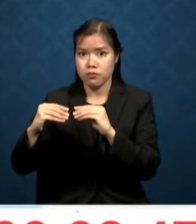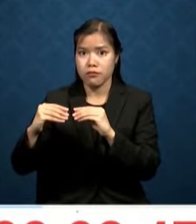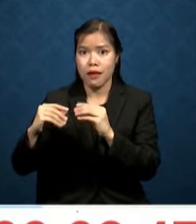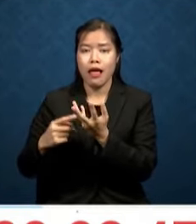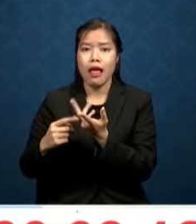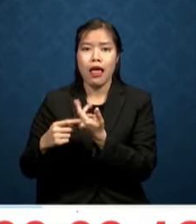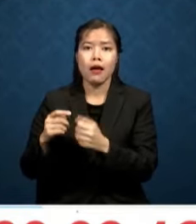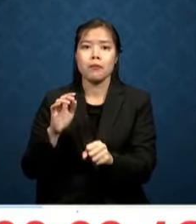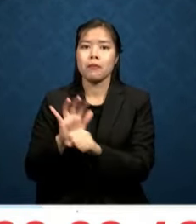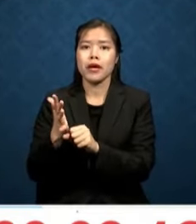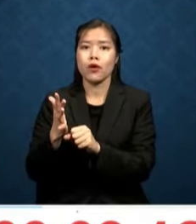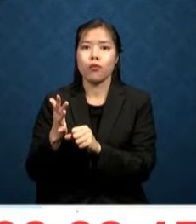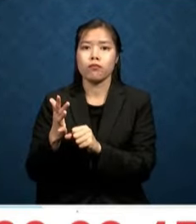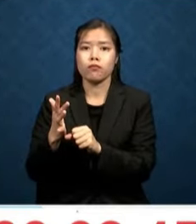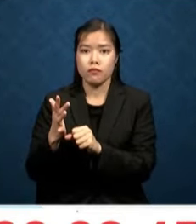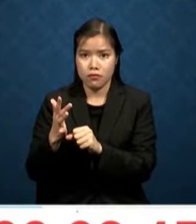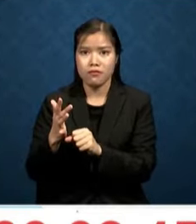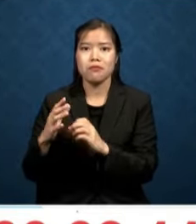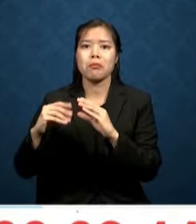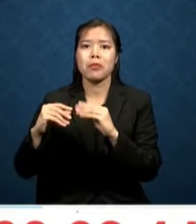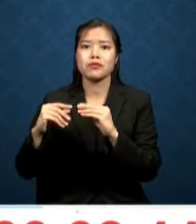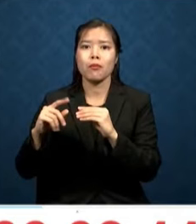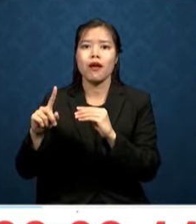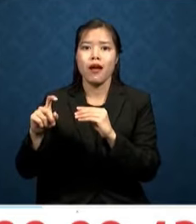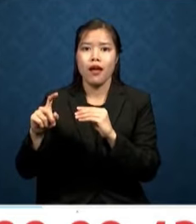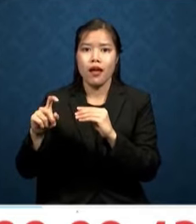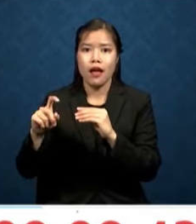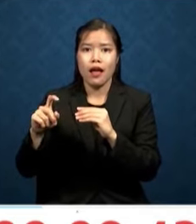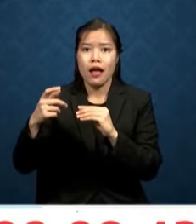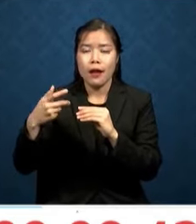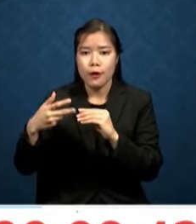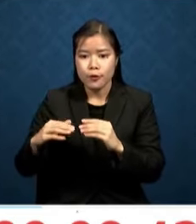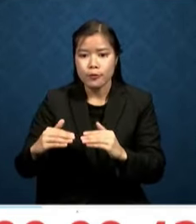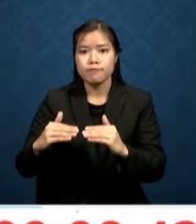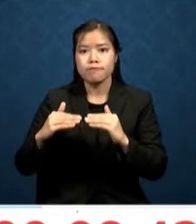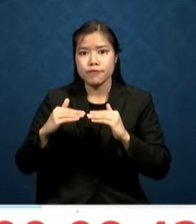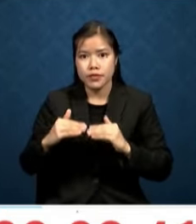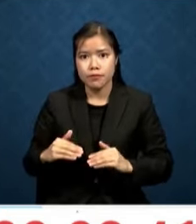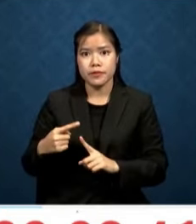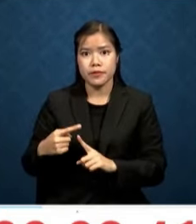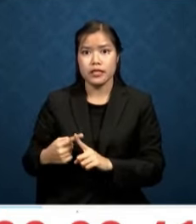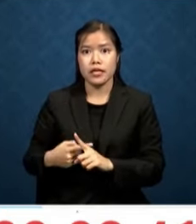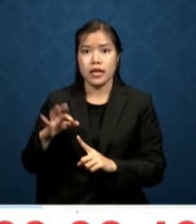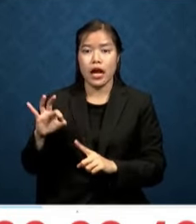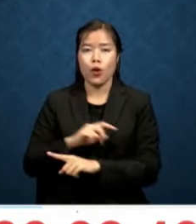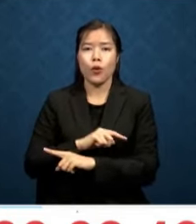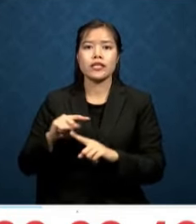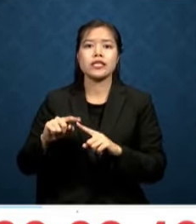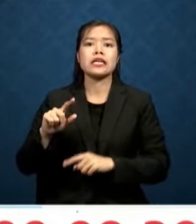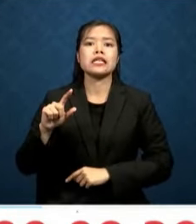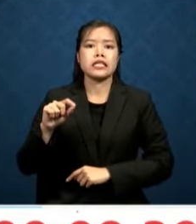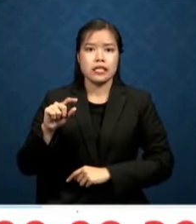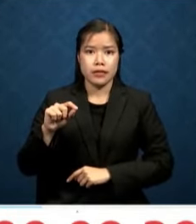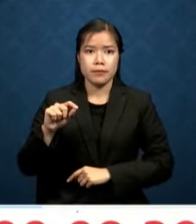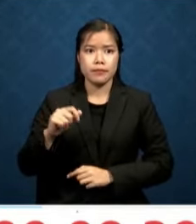ราก็ไม่สามารถที่จะประชุมได้ก็มีการเชิญประชุมในวันที่20อีกครั้งหนึ่งเมื่อเกินประ